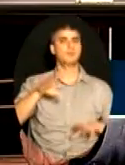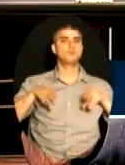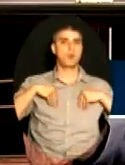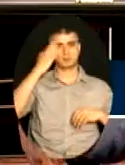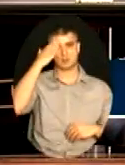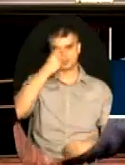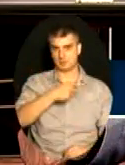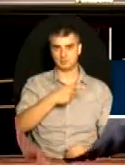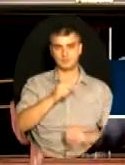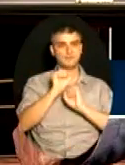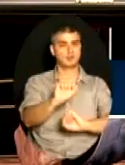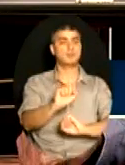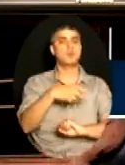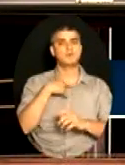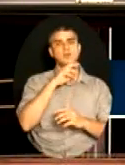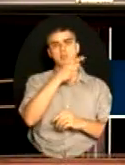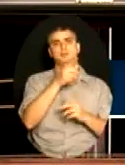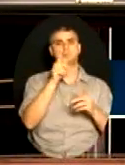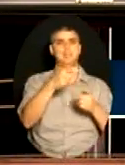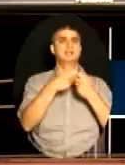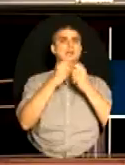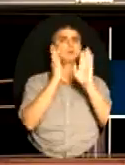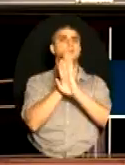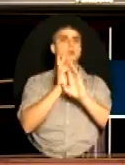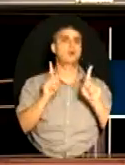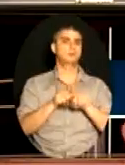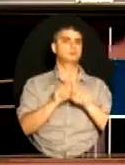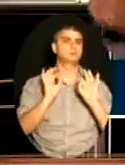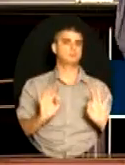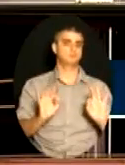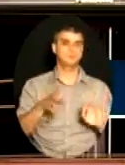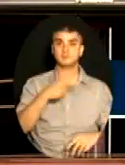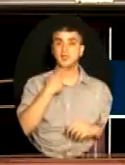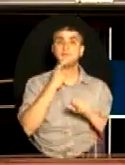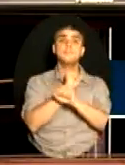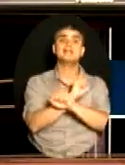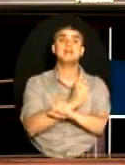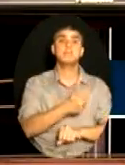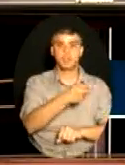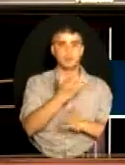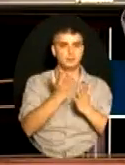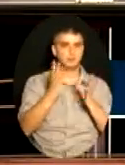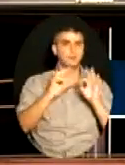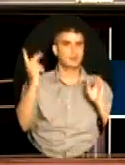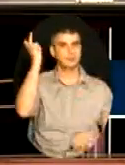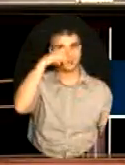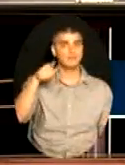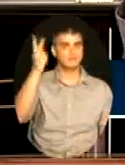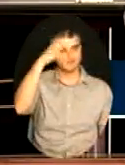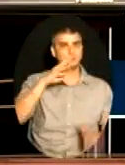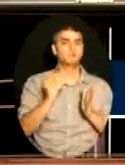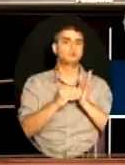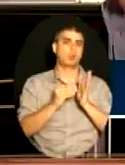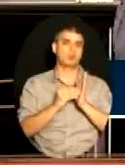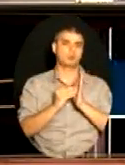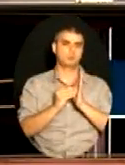נביא את זה לקבינט לגבי ארגון טרור, וגם הנושא של מעצר מנהלי שמתחיל ליפול האסימון, שמבינים את